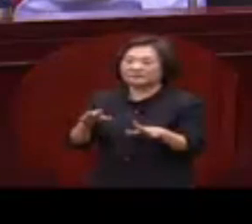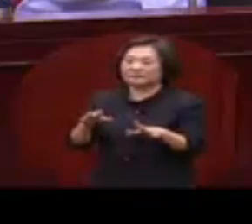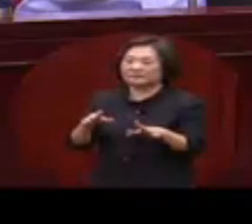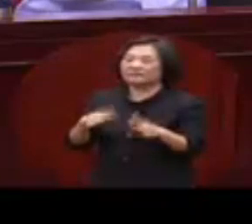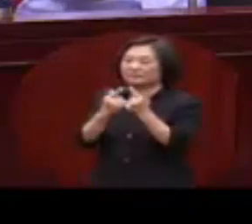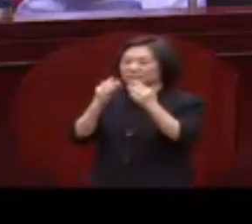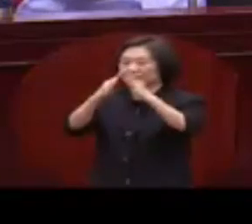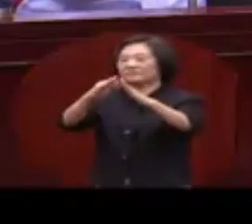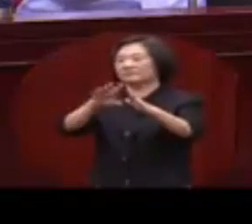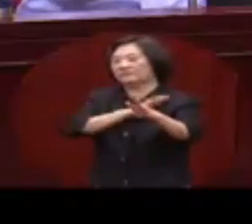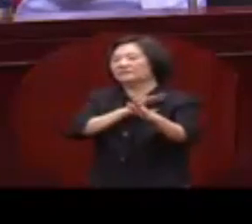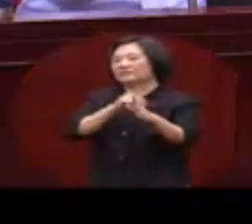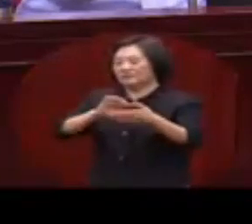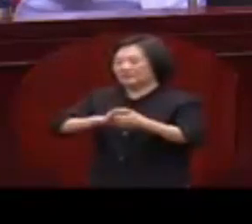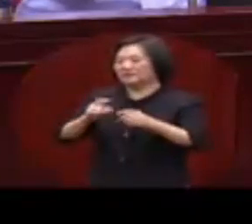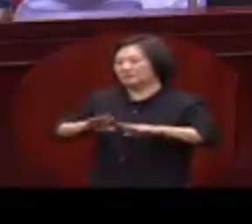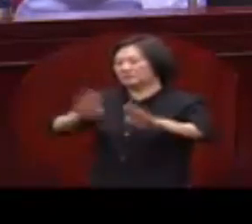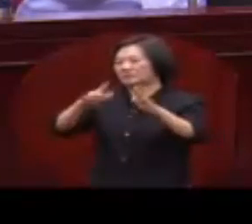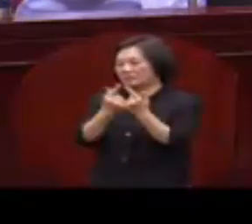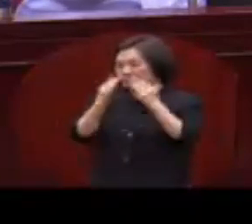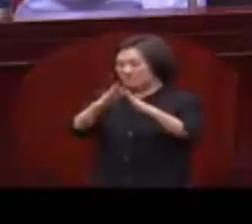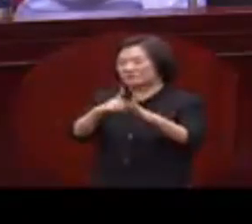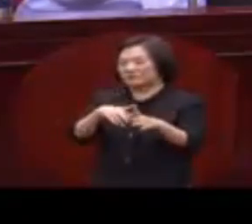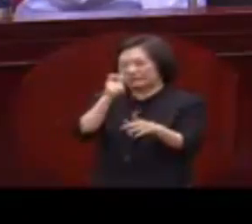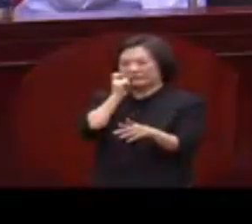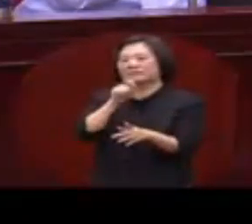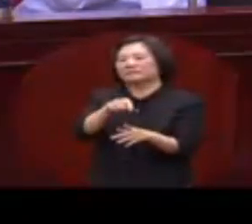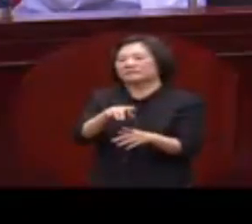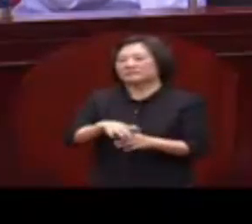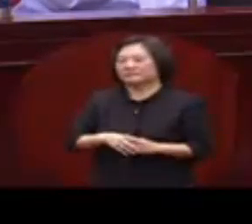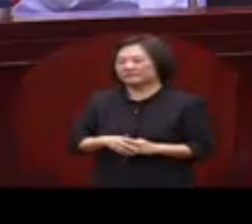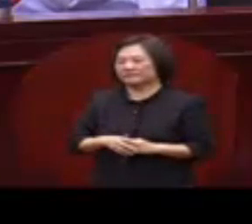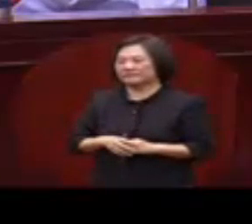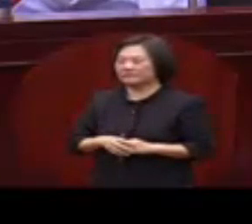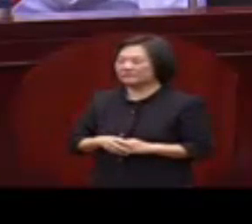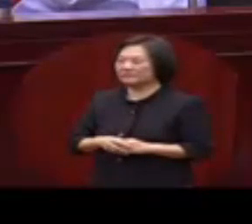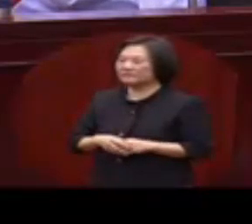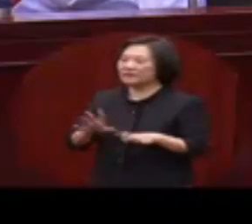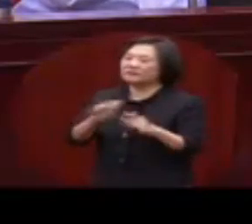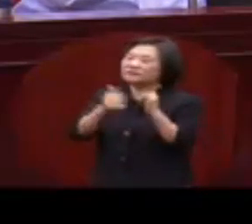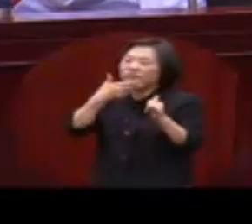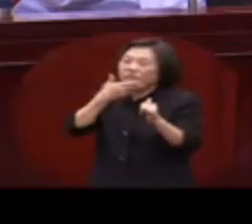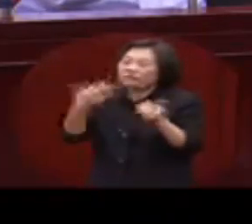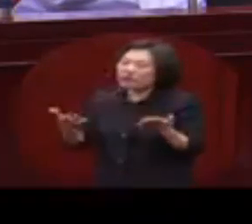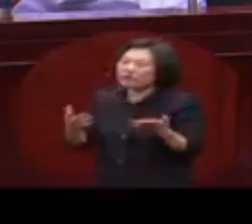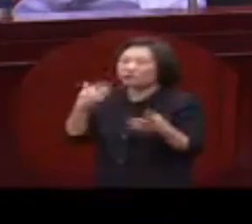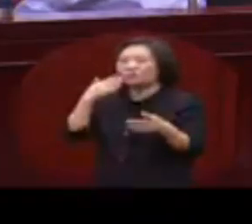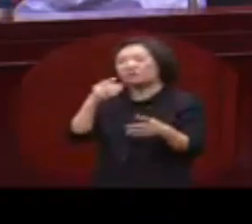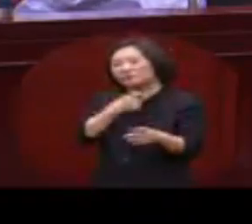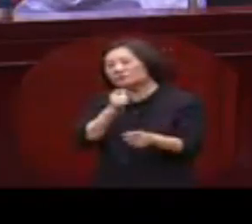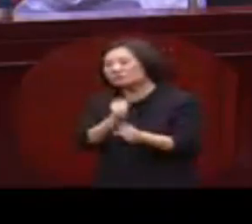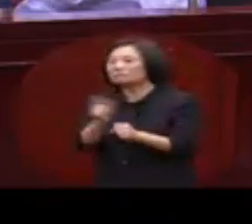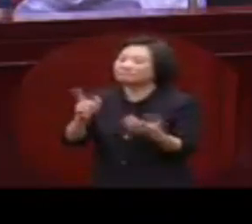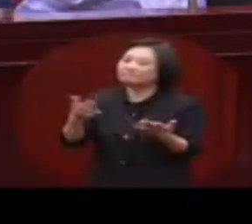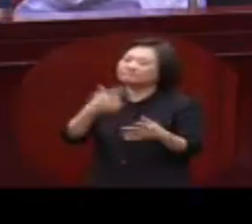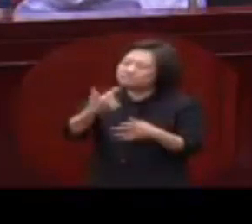较在过去几年比较市民比较喜欢的东西。那社福是这样的哦，反正该怎么做就怎么做，我